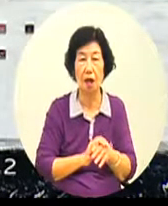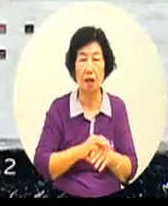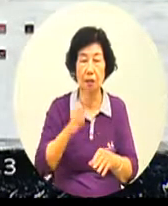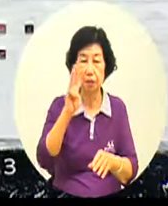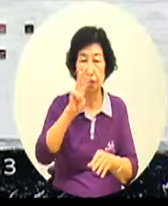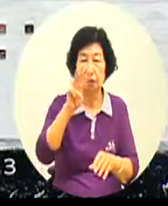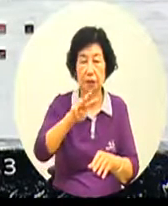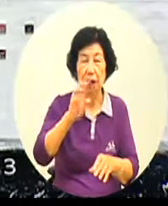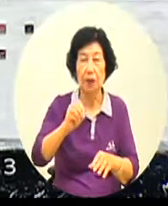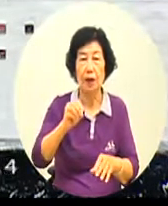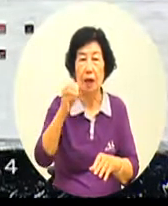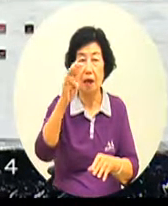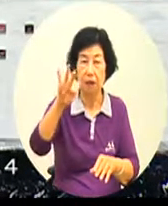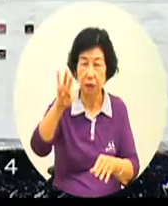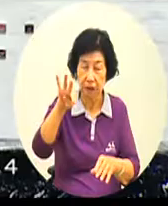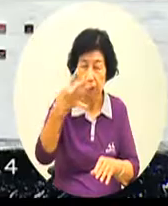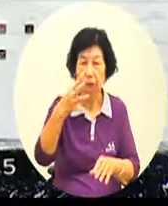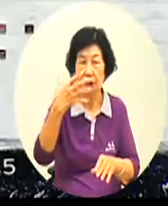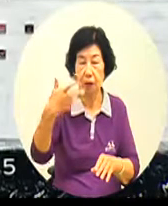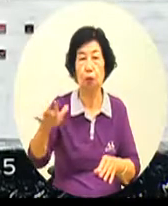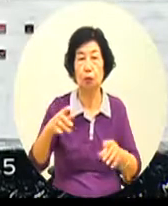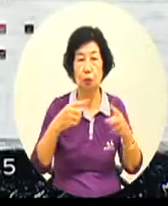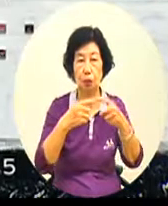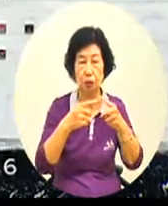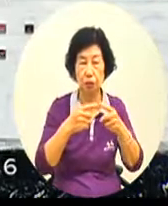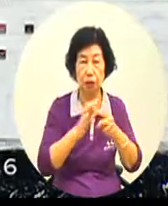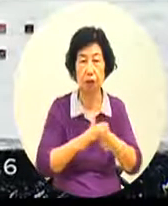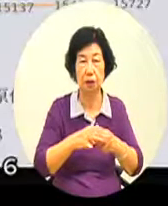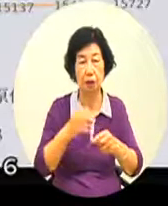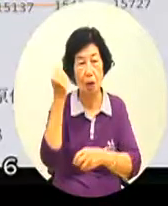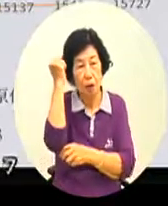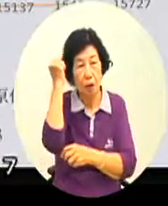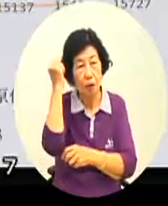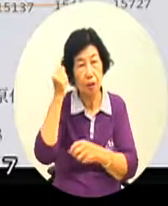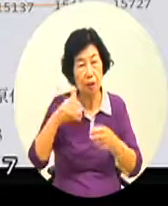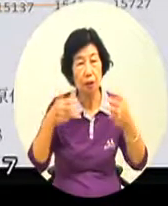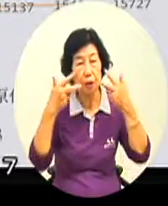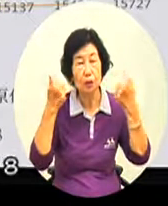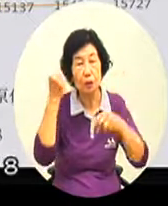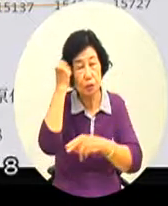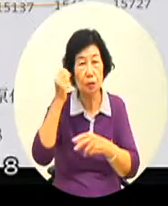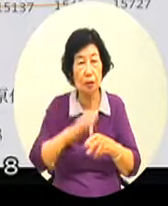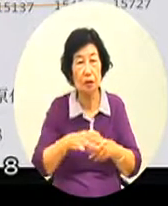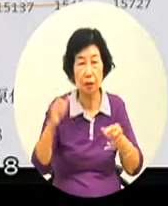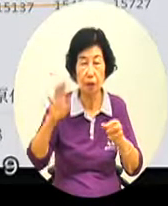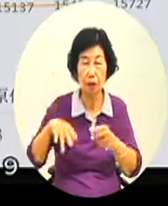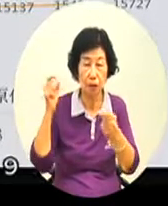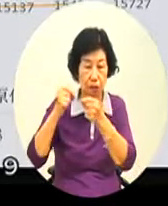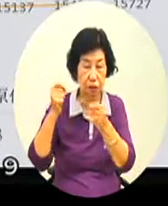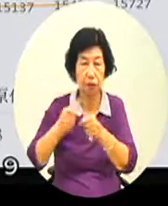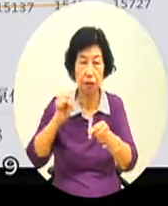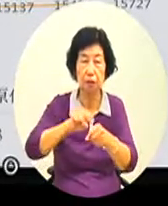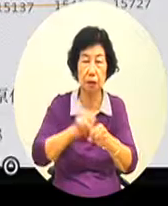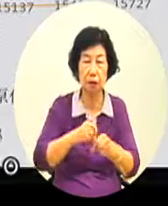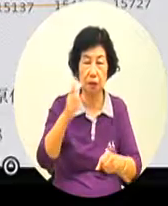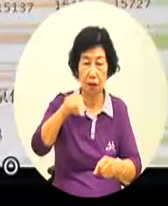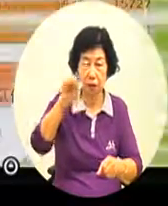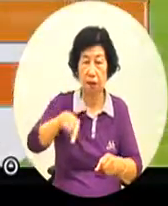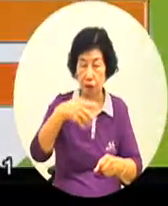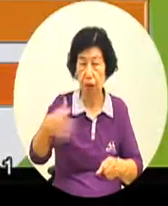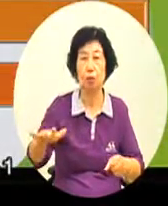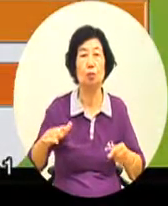33498人，近5年来涉及本市原住民人口增加将近3100人。以下仅就本会近